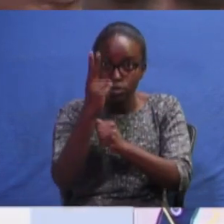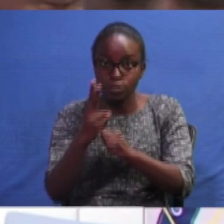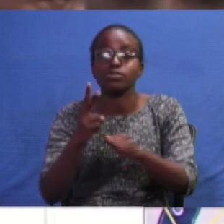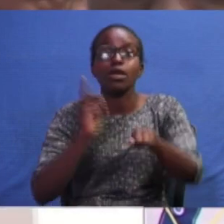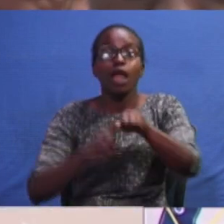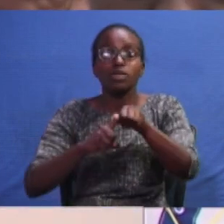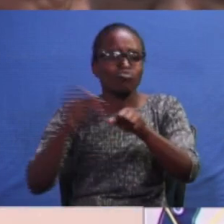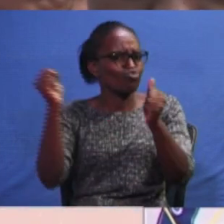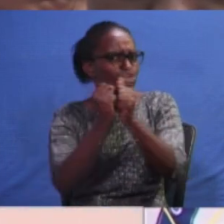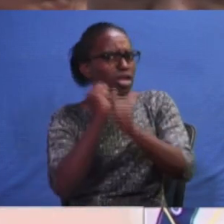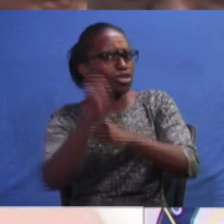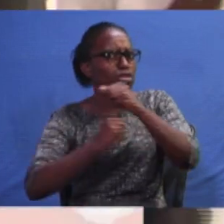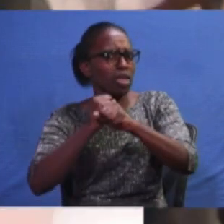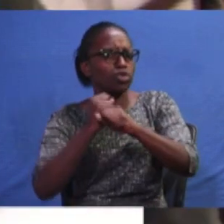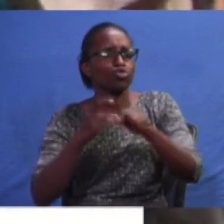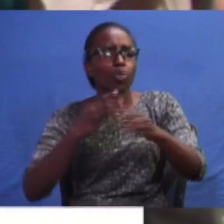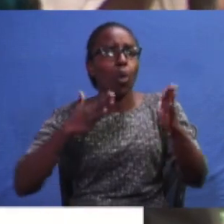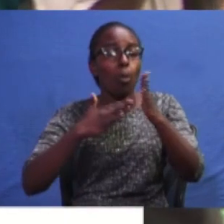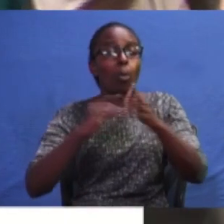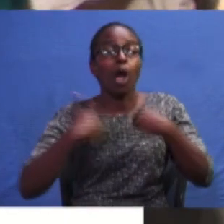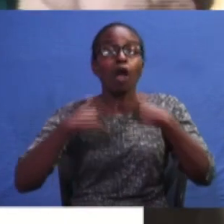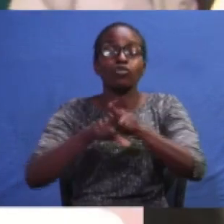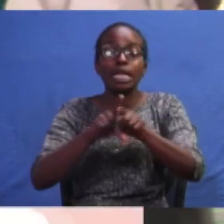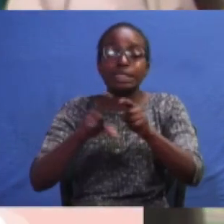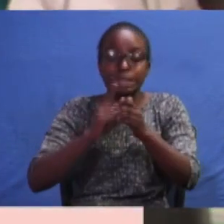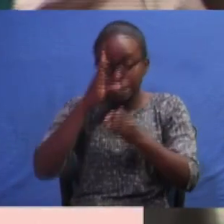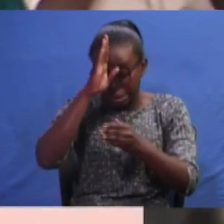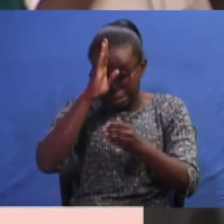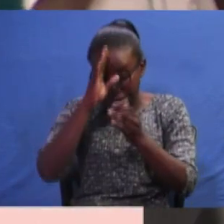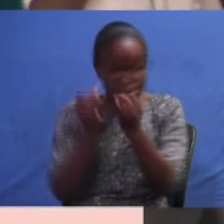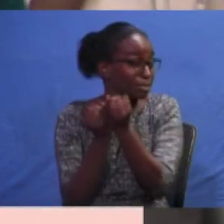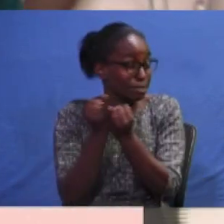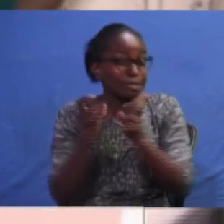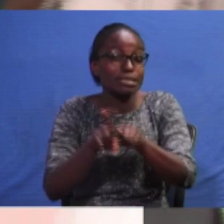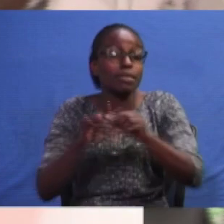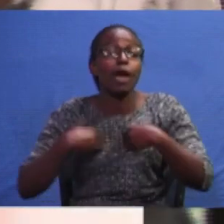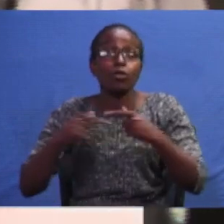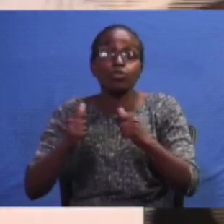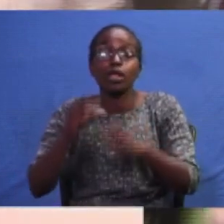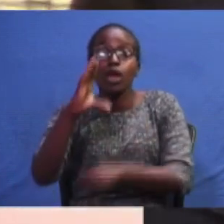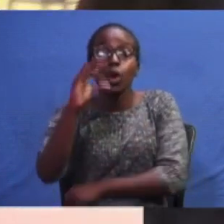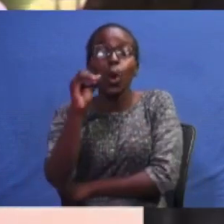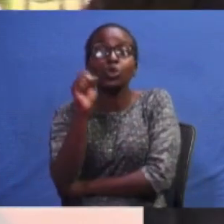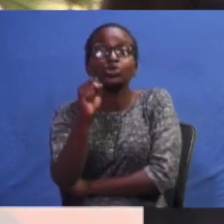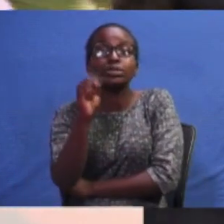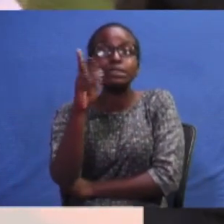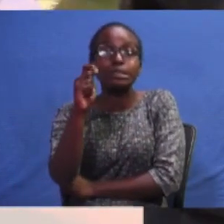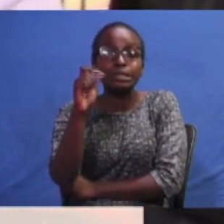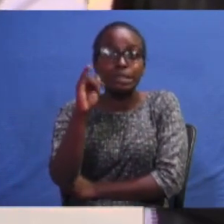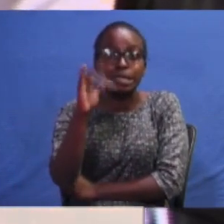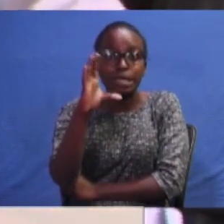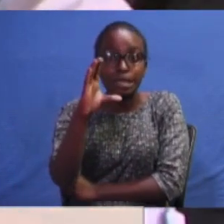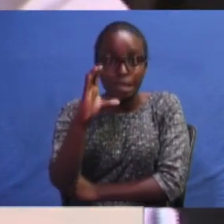years since the last review of this salary. Katibu mkuu wa muungano wa wahadhiri Constant Wasonga alifafanua kwamba watendelea